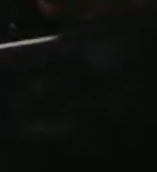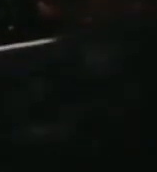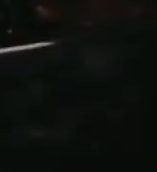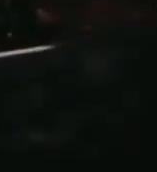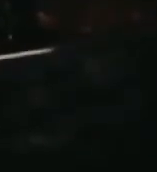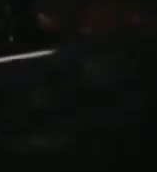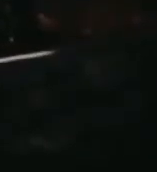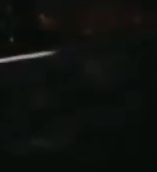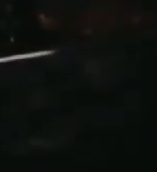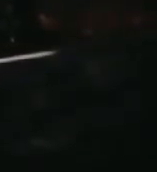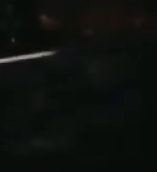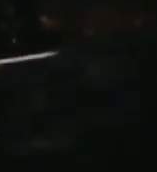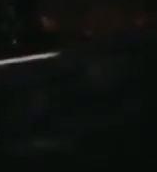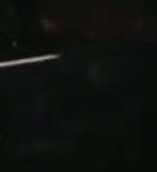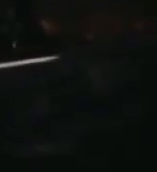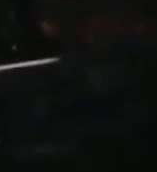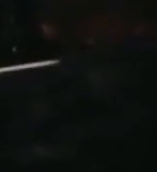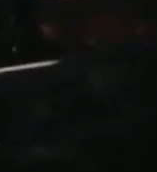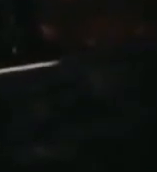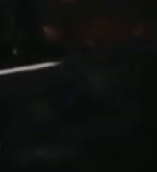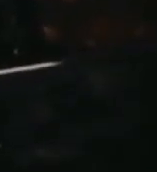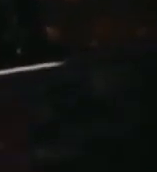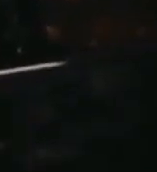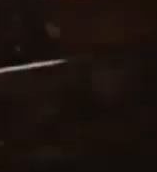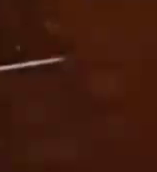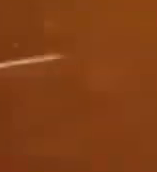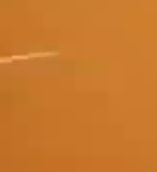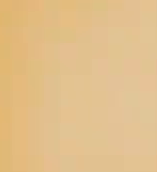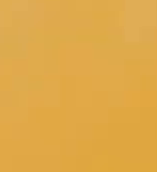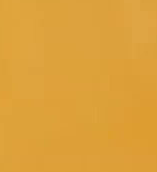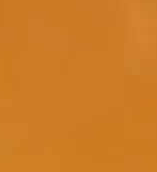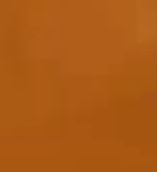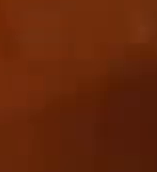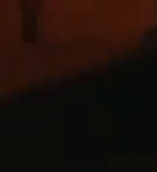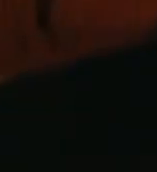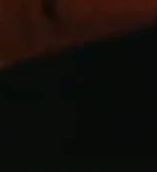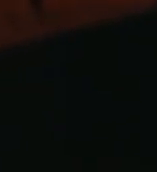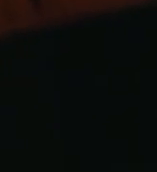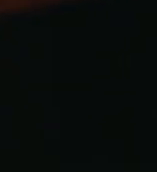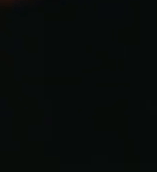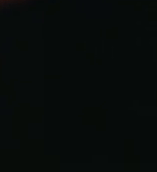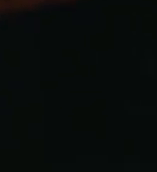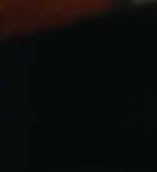5 학교 natalie wood